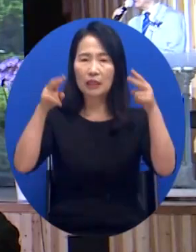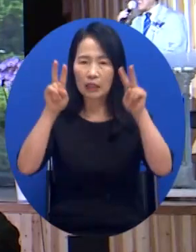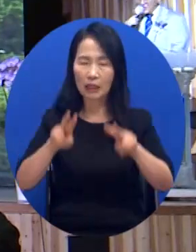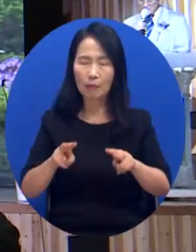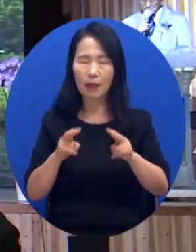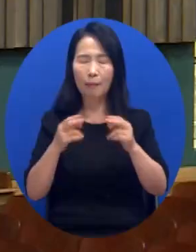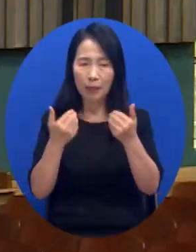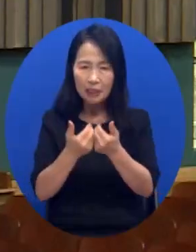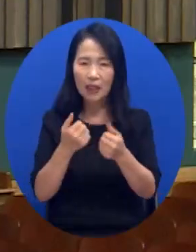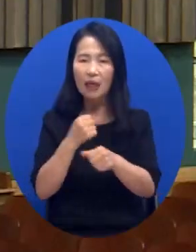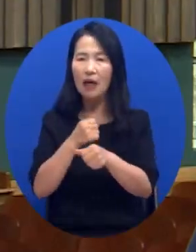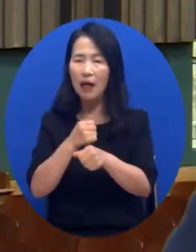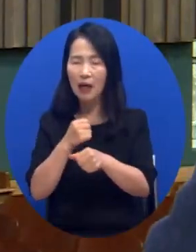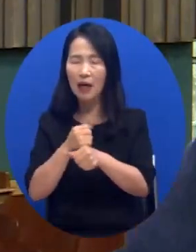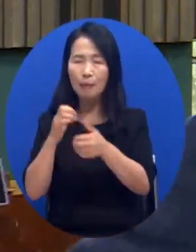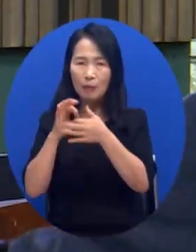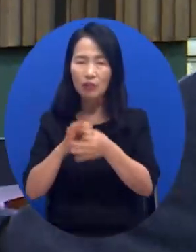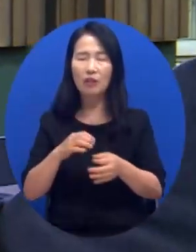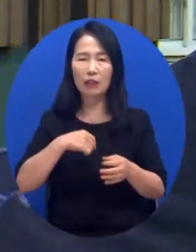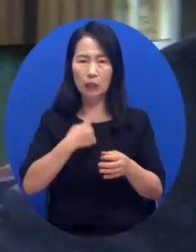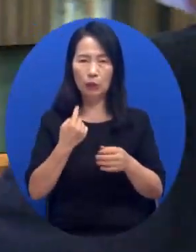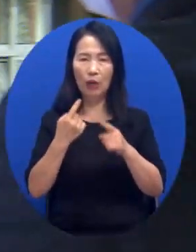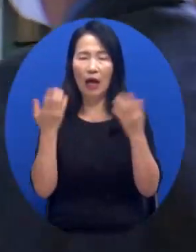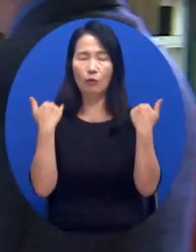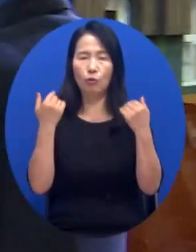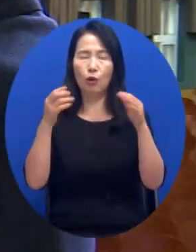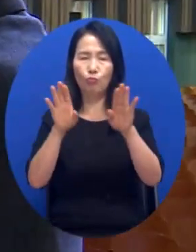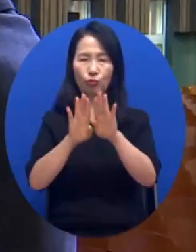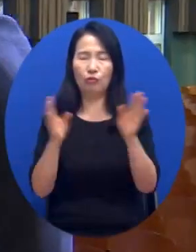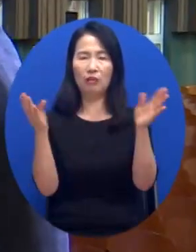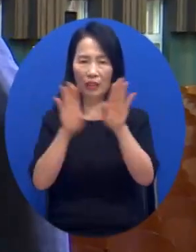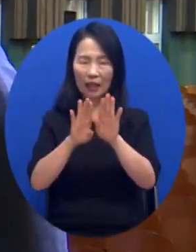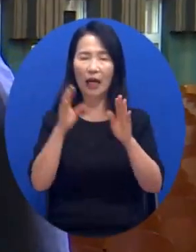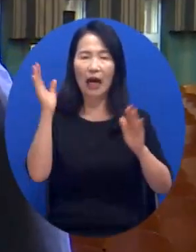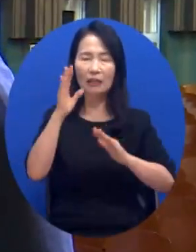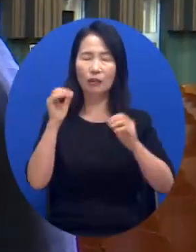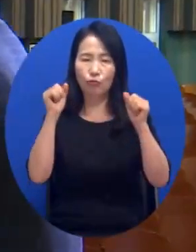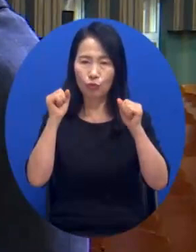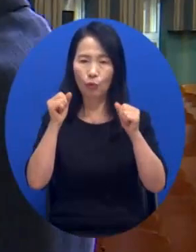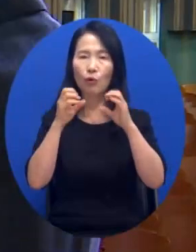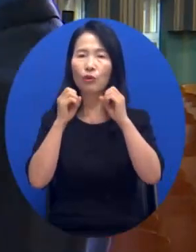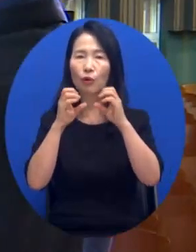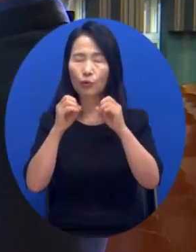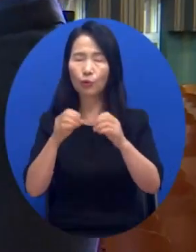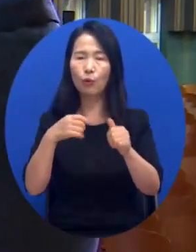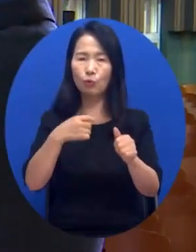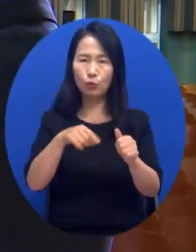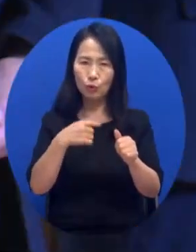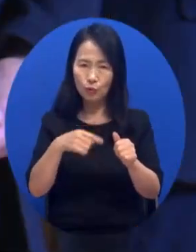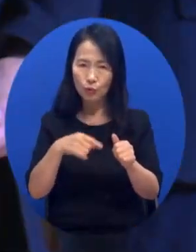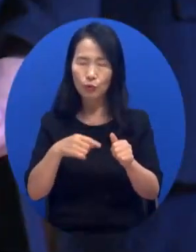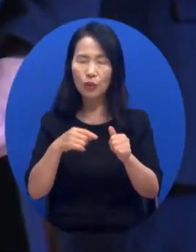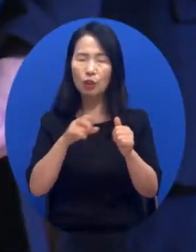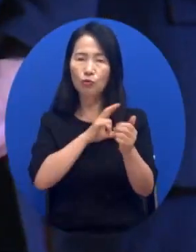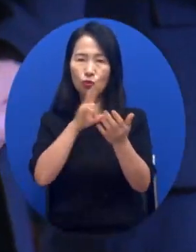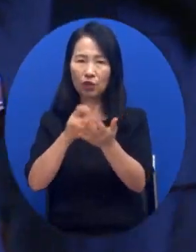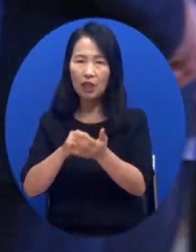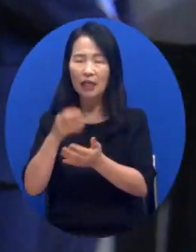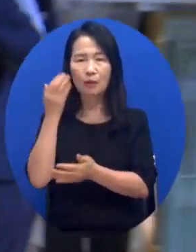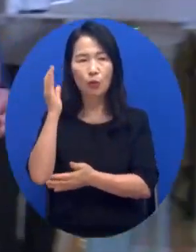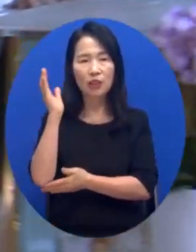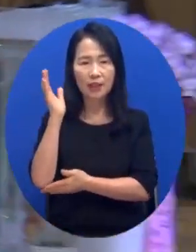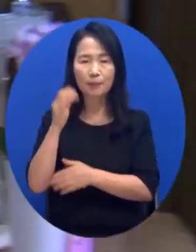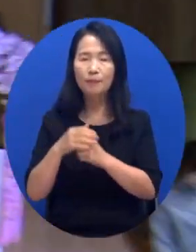반대하며 자진해서 학교의 문을 닫았던 신흥학교의 학생운동과 선교, 교육을 주제로 한 심포지엄과